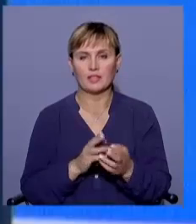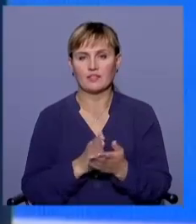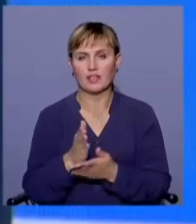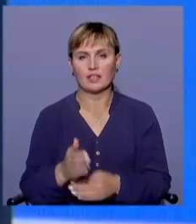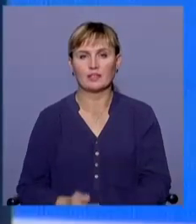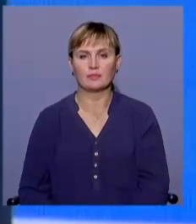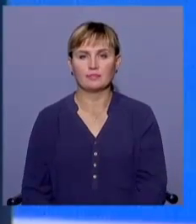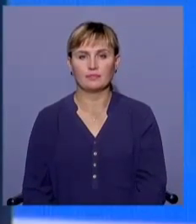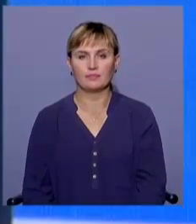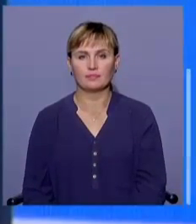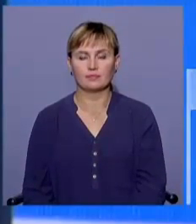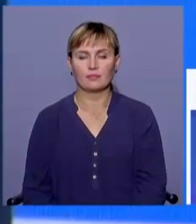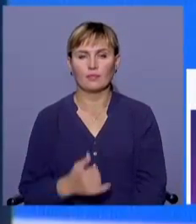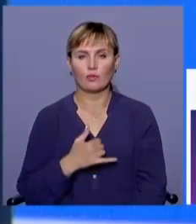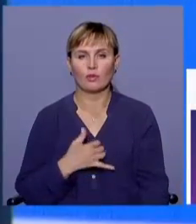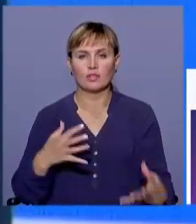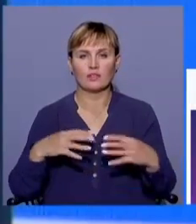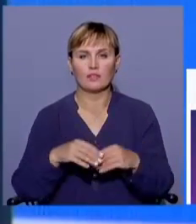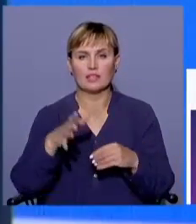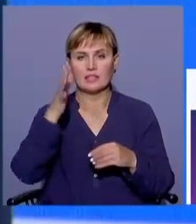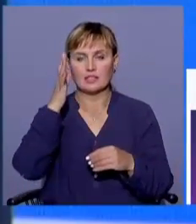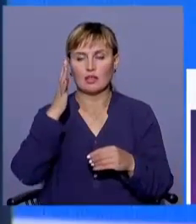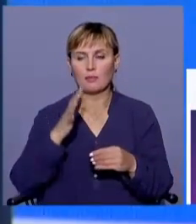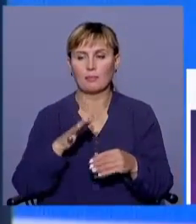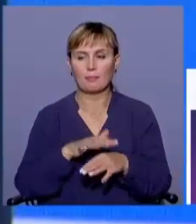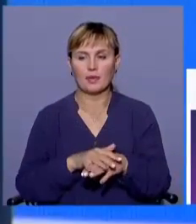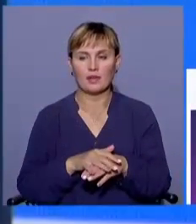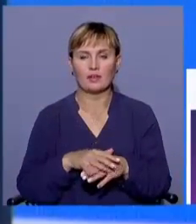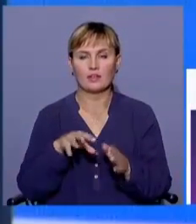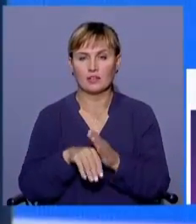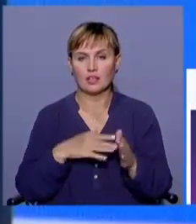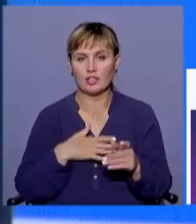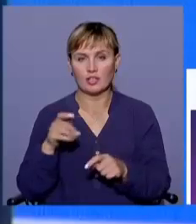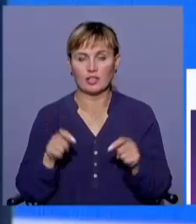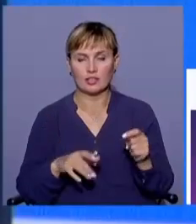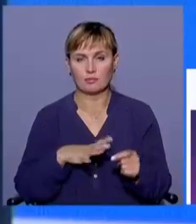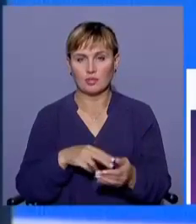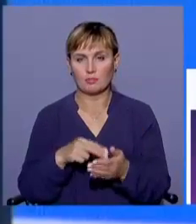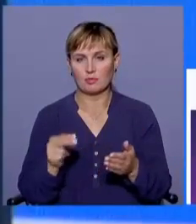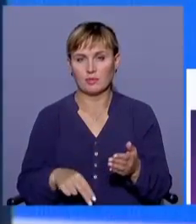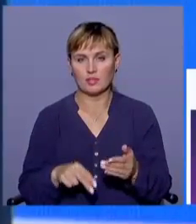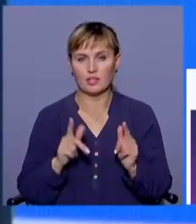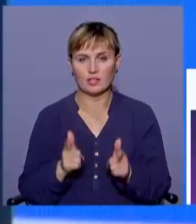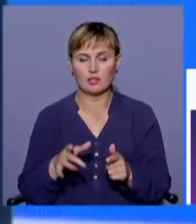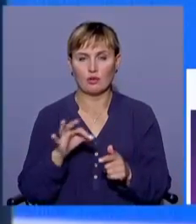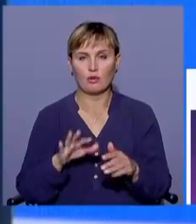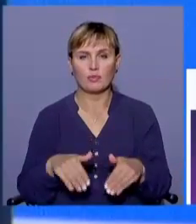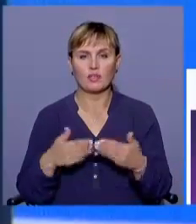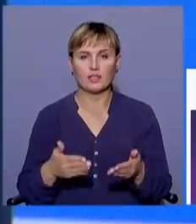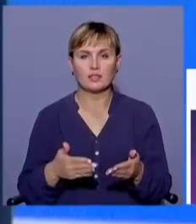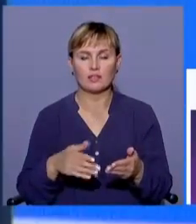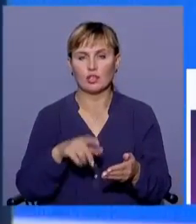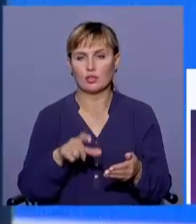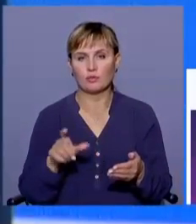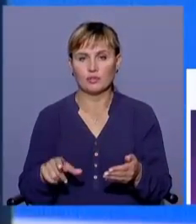У нас совместно с Исламским банком развития вот в рамках как раз нашей конференции было подписано соглашение о предоставлении гранта со